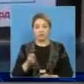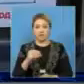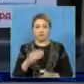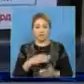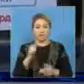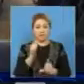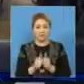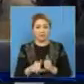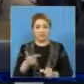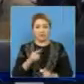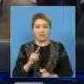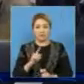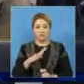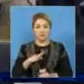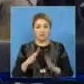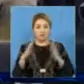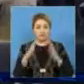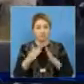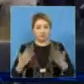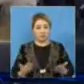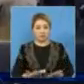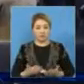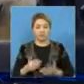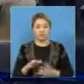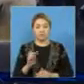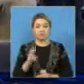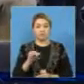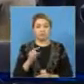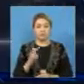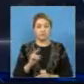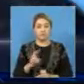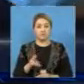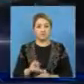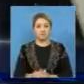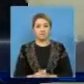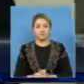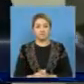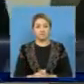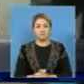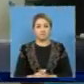В частности, голубое топливо придет в дома жителей населенных пунктов Джурун и Елек.